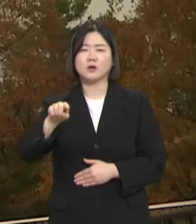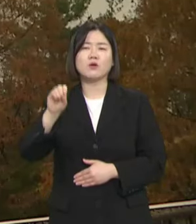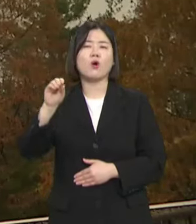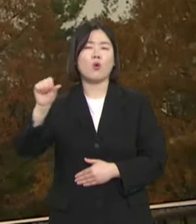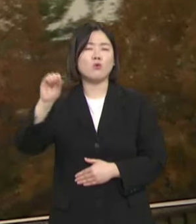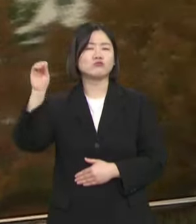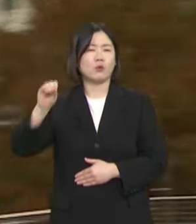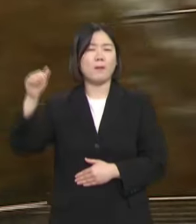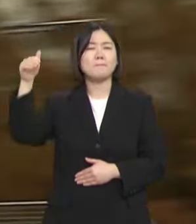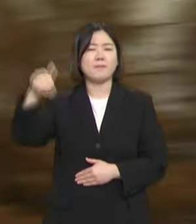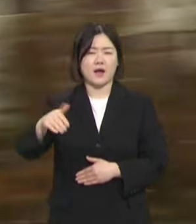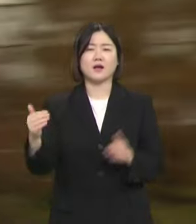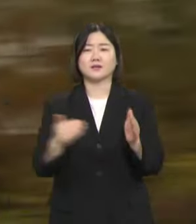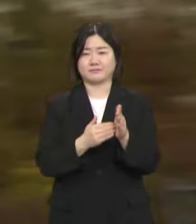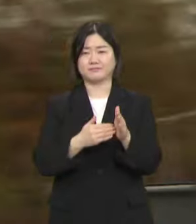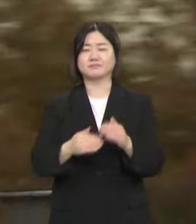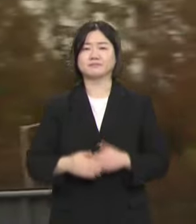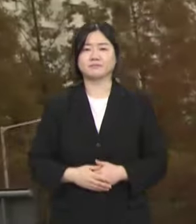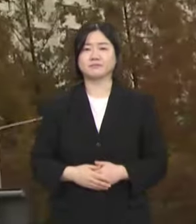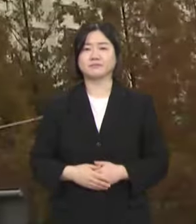0.05% 하락했습니다